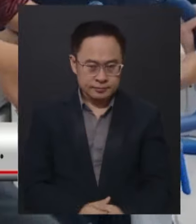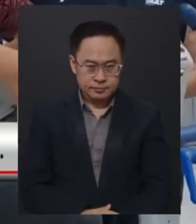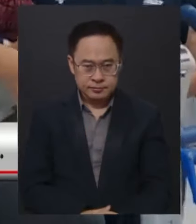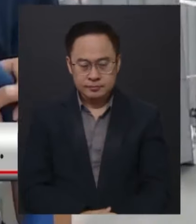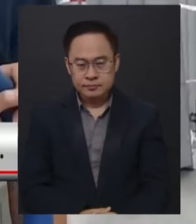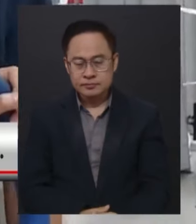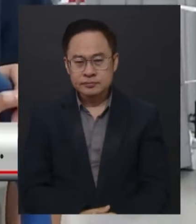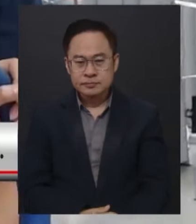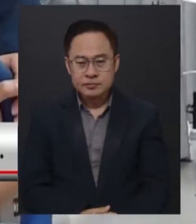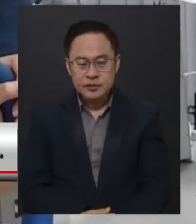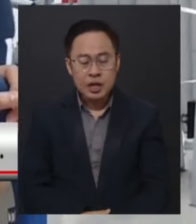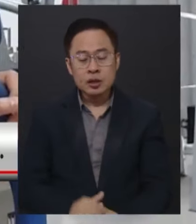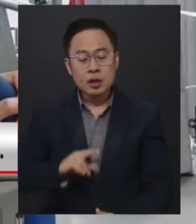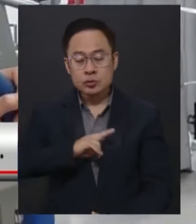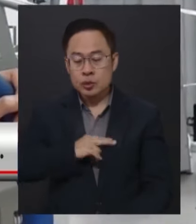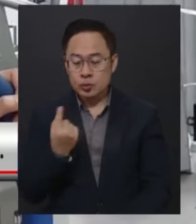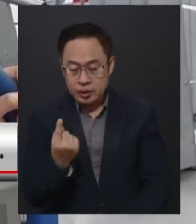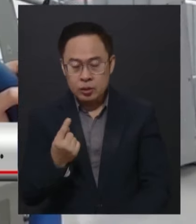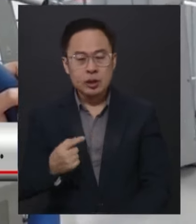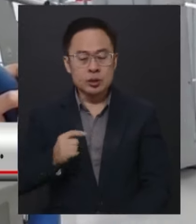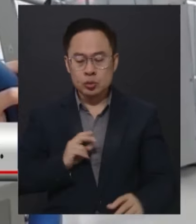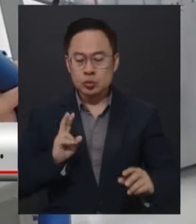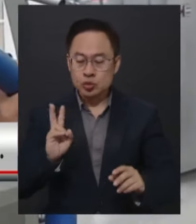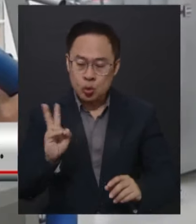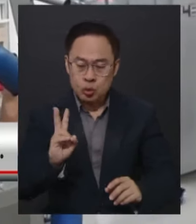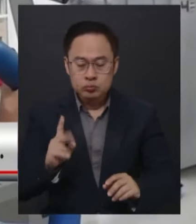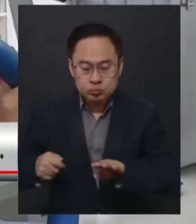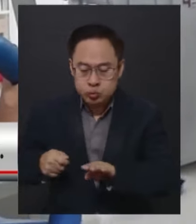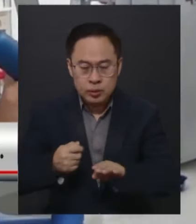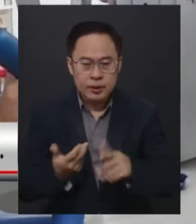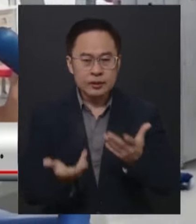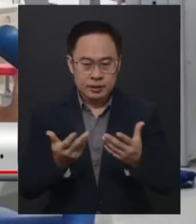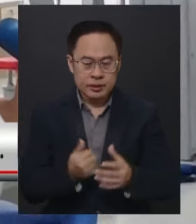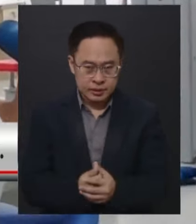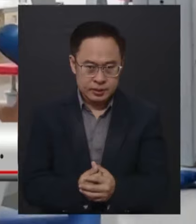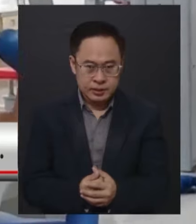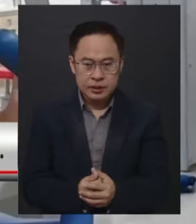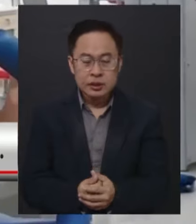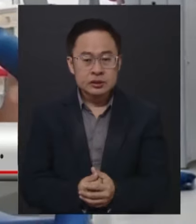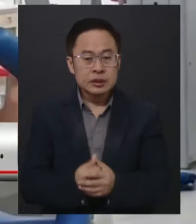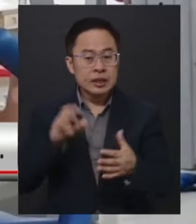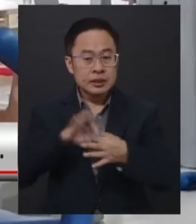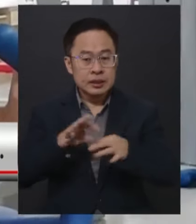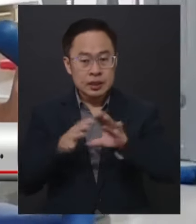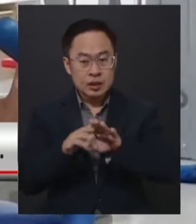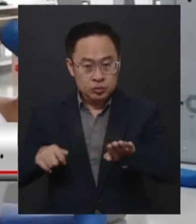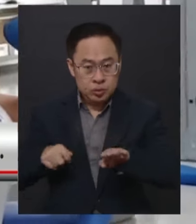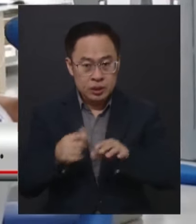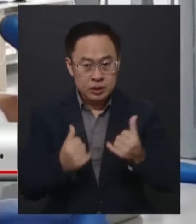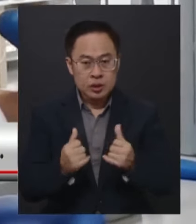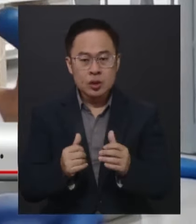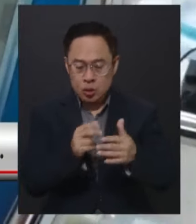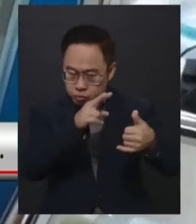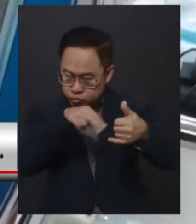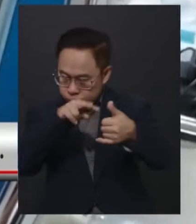ครับออ่ะก็เดี๋ยวตามกันต่อกับกีฬาคสปอร์ตนะครับซึ่งแน่นอนแหสนุกเกอร์นี่หลายคนก็เฝ้ารอ